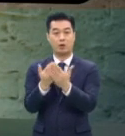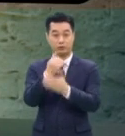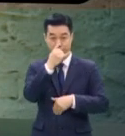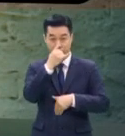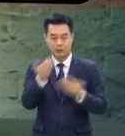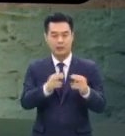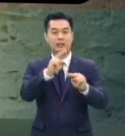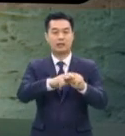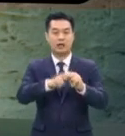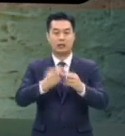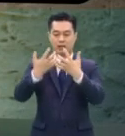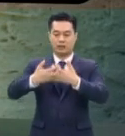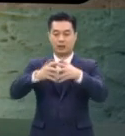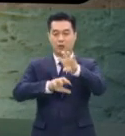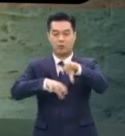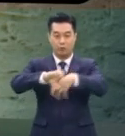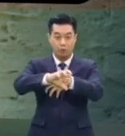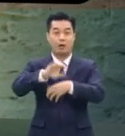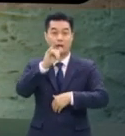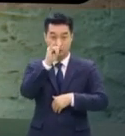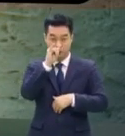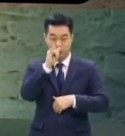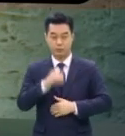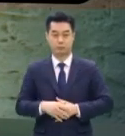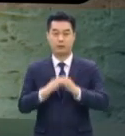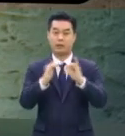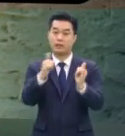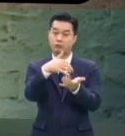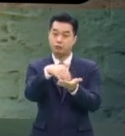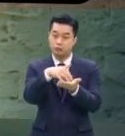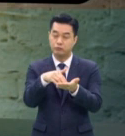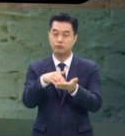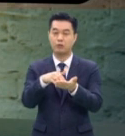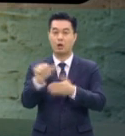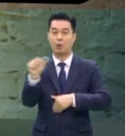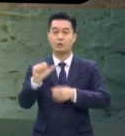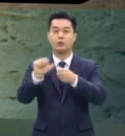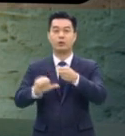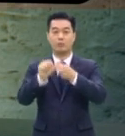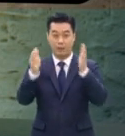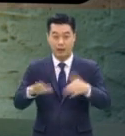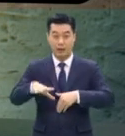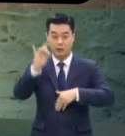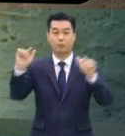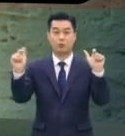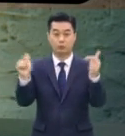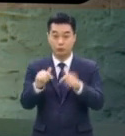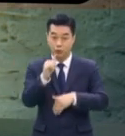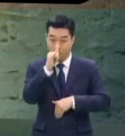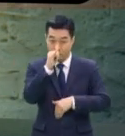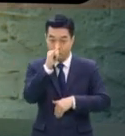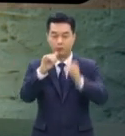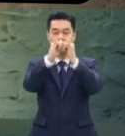일자리는 기계 로 대체되고 있습니다 인구는 반만 년 만에 처음으로 줄고 있고 사회의